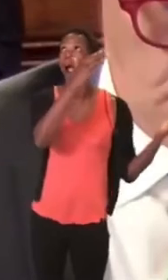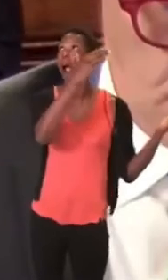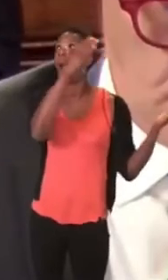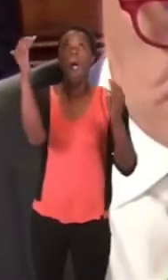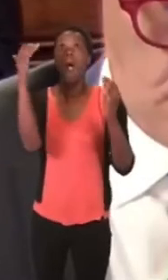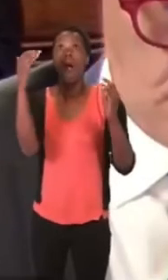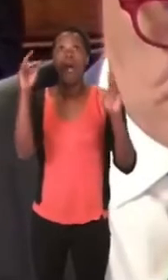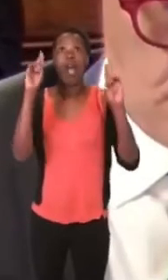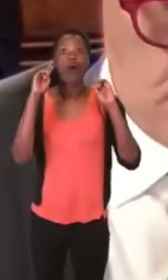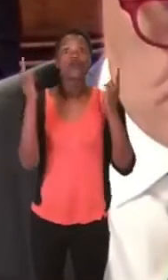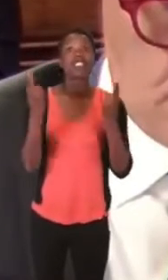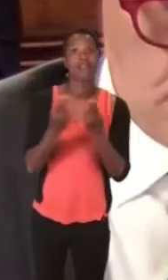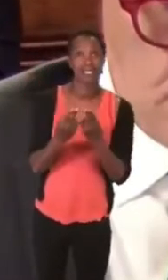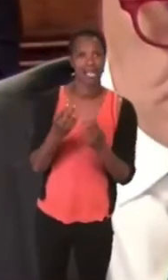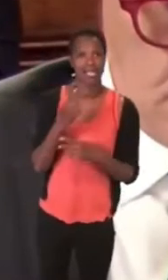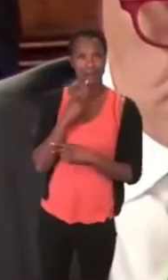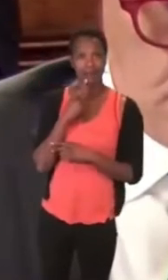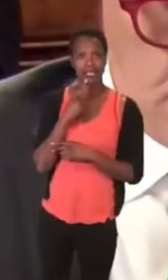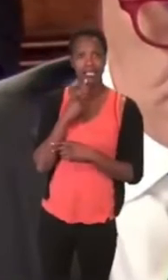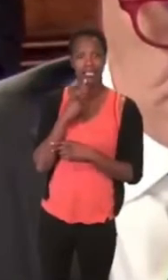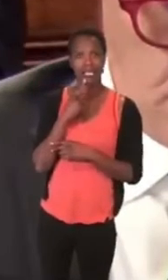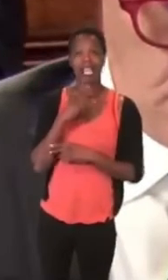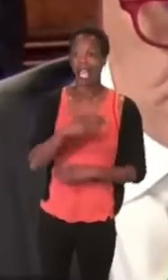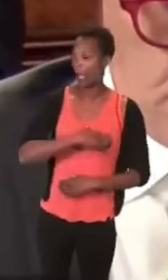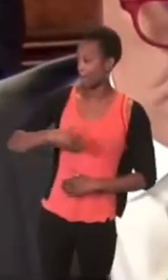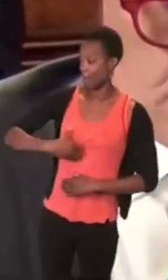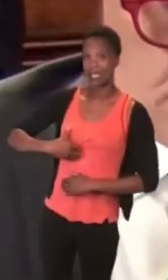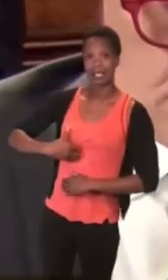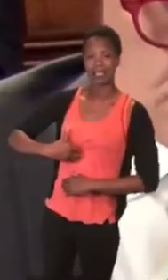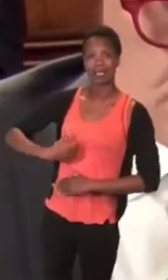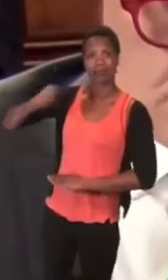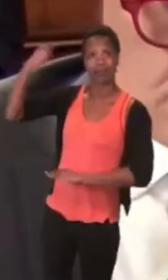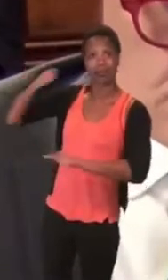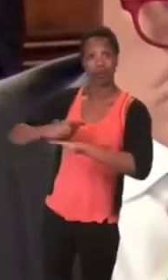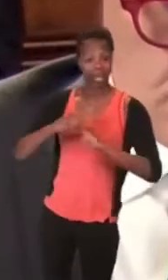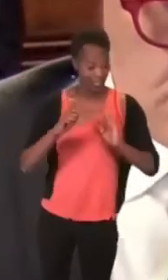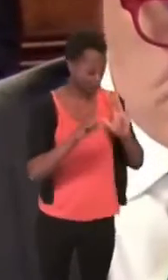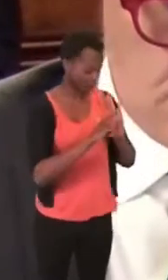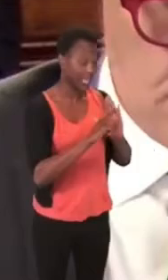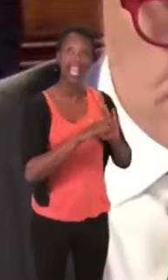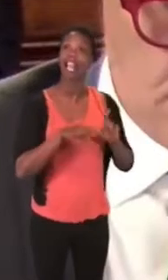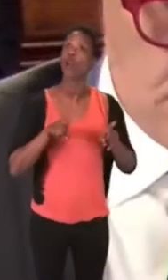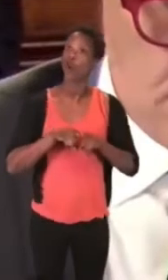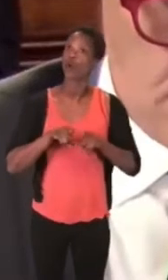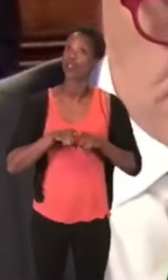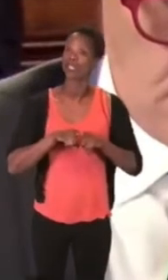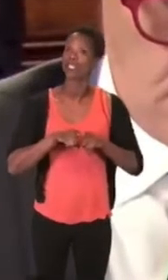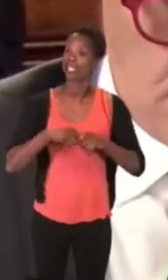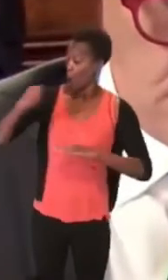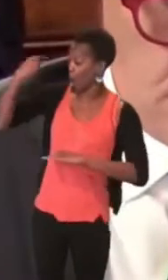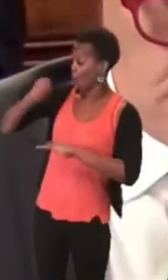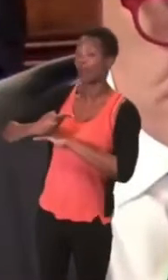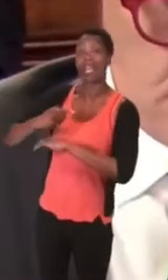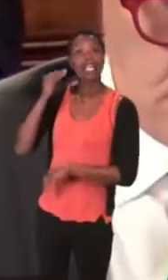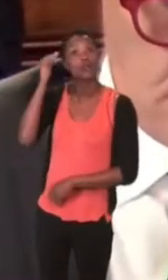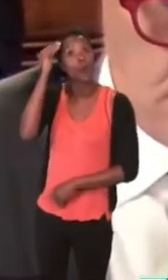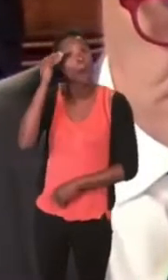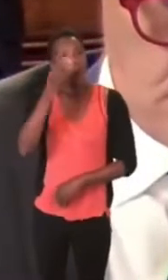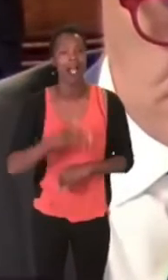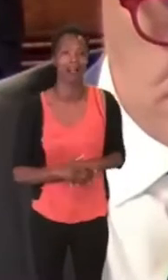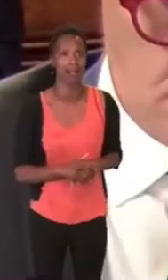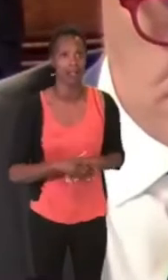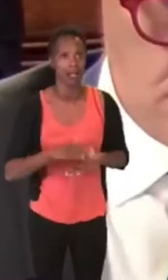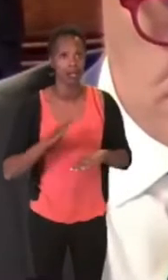les obligations légales d'une mairie, mais aussi les obligations morales, mais qui reposent sur une